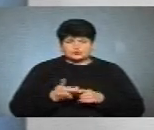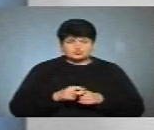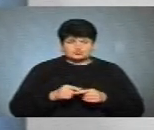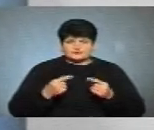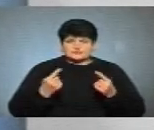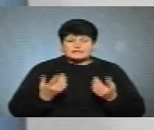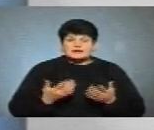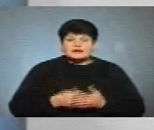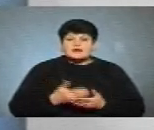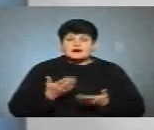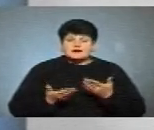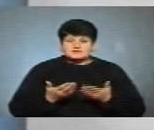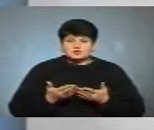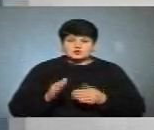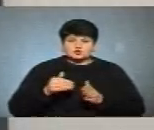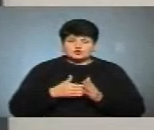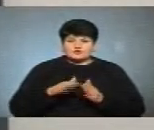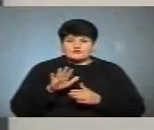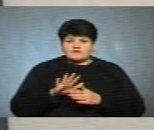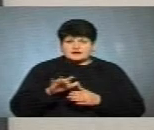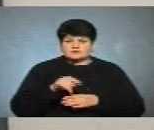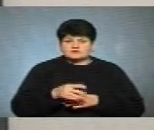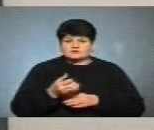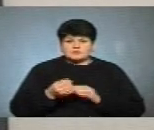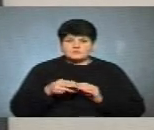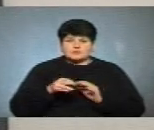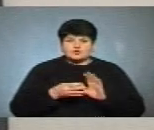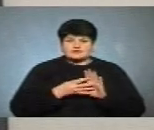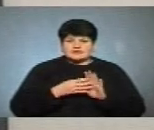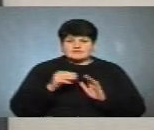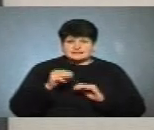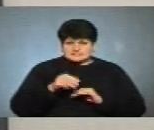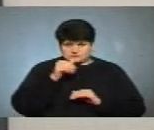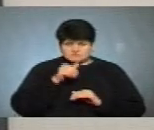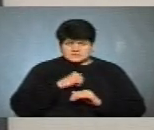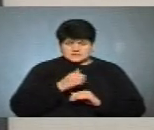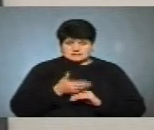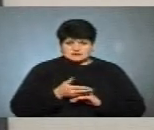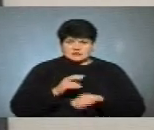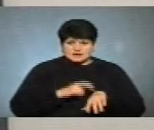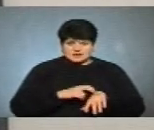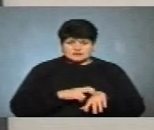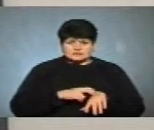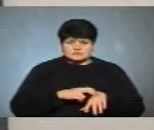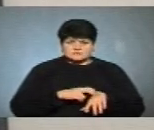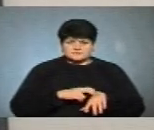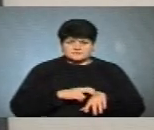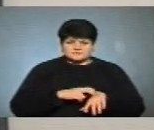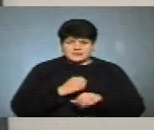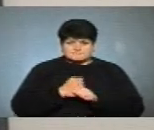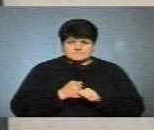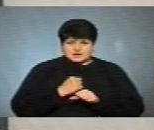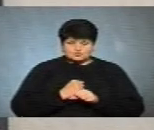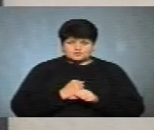велике. Але ну, до вересня часу вони отримували по 9 тисяч гривень місяць. Тобто лікар, який працює,